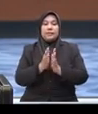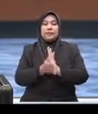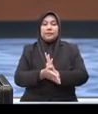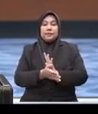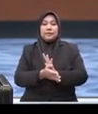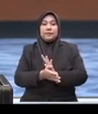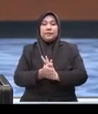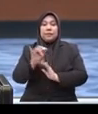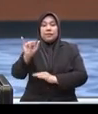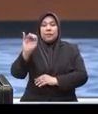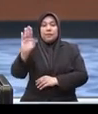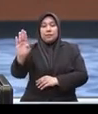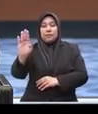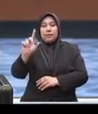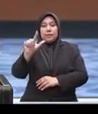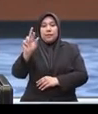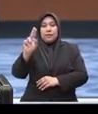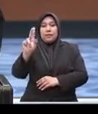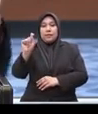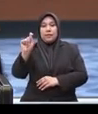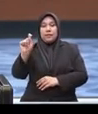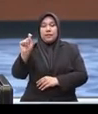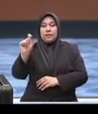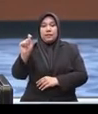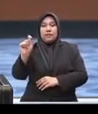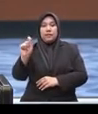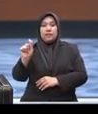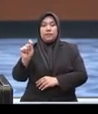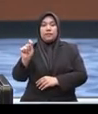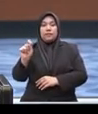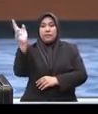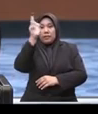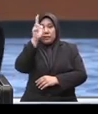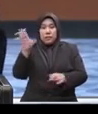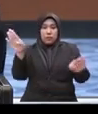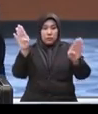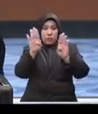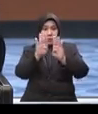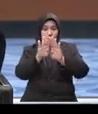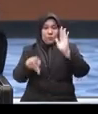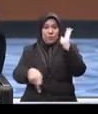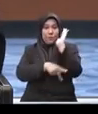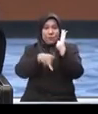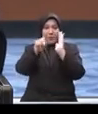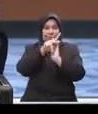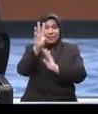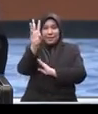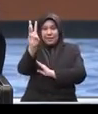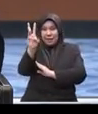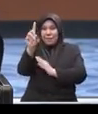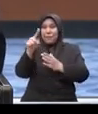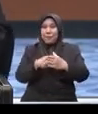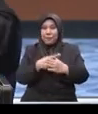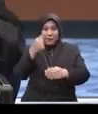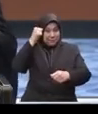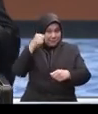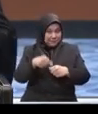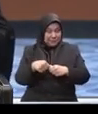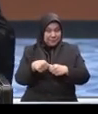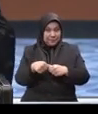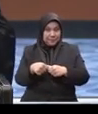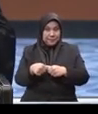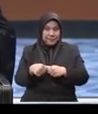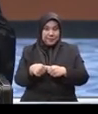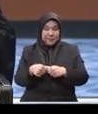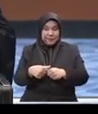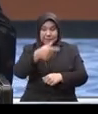dan kawan-kawan kerajaan tutup paling 6 bulan saya tulis ingat enggak ditutup paling enam bulan sebab